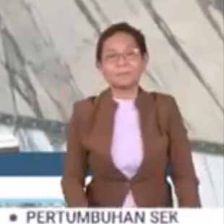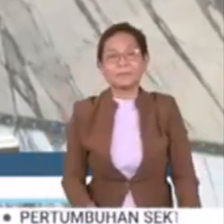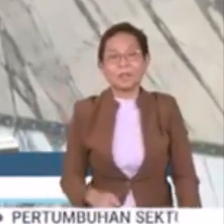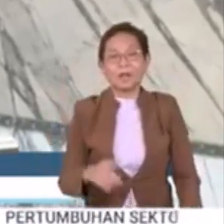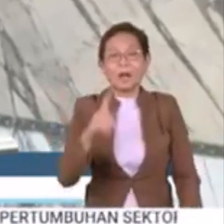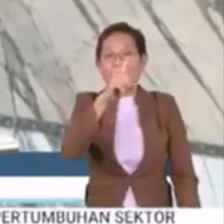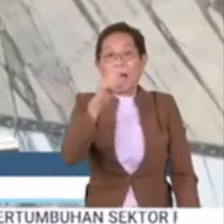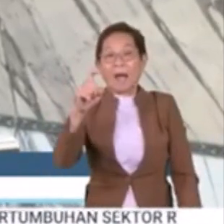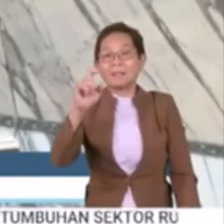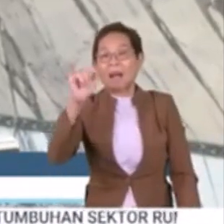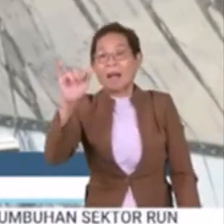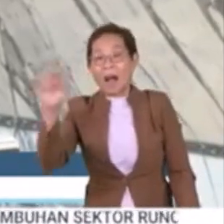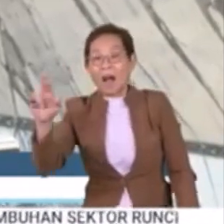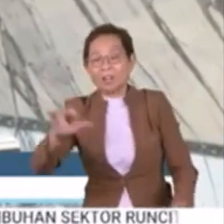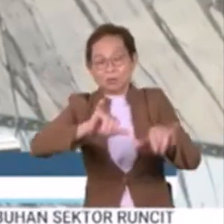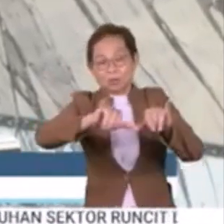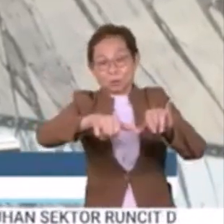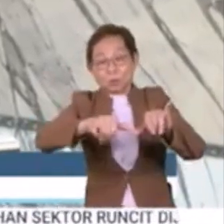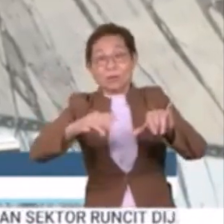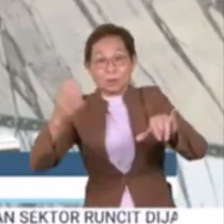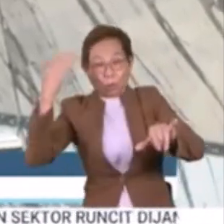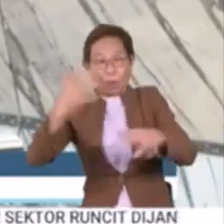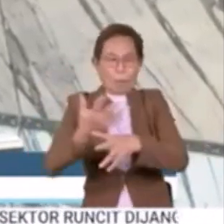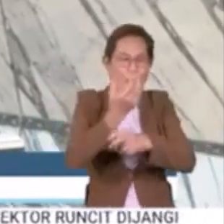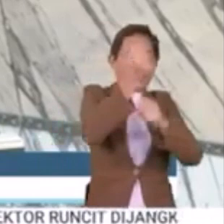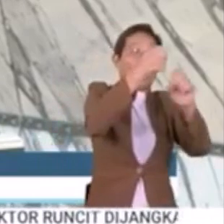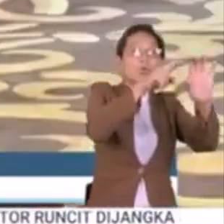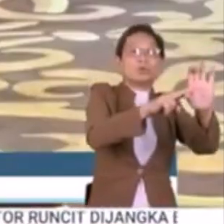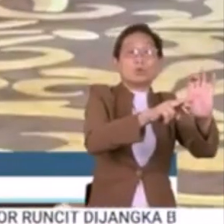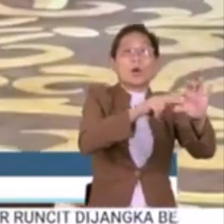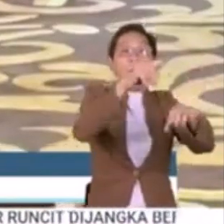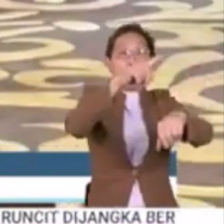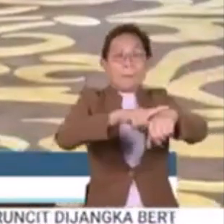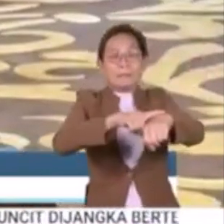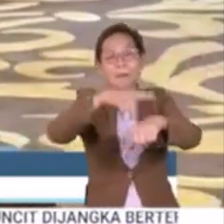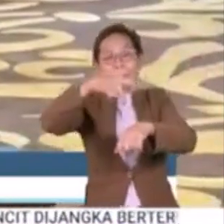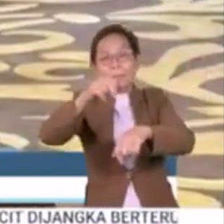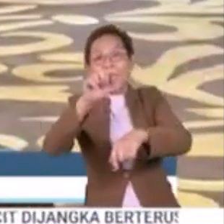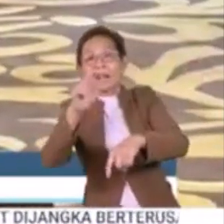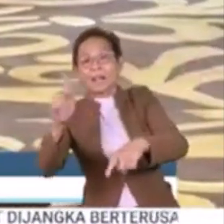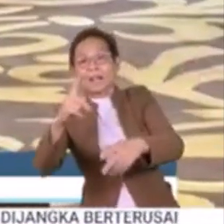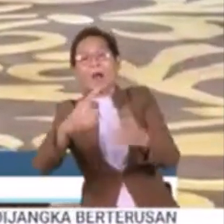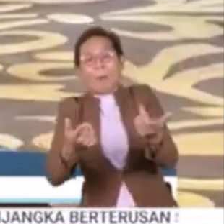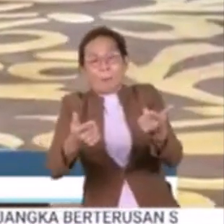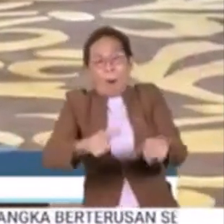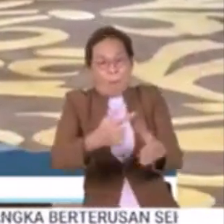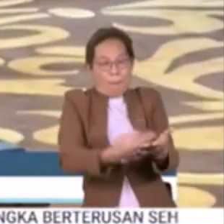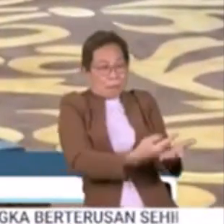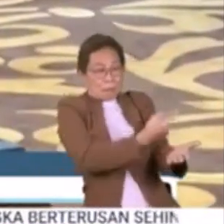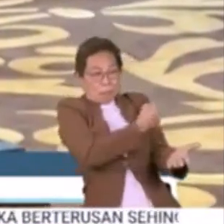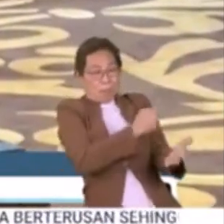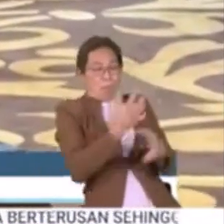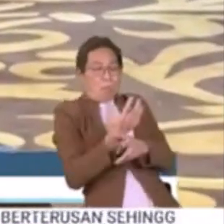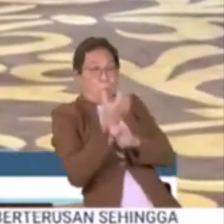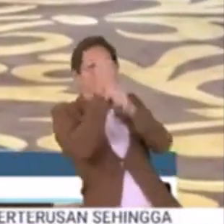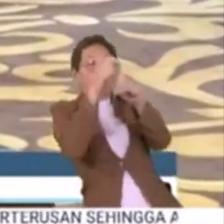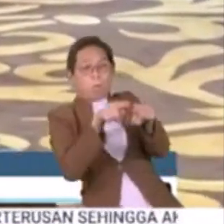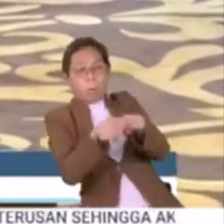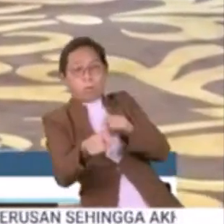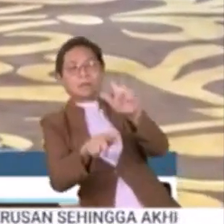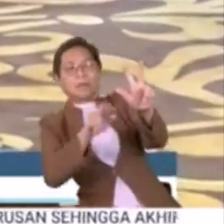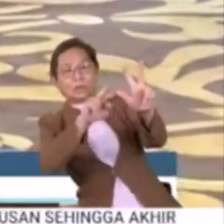berusia 56 tahun itu sebelum ini memenangi krusi berkenaan semua serpihan raja kecil yang langsung Minggu lalu Beliau menang dengan